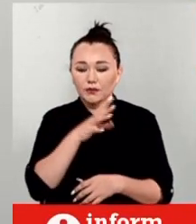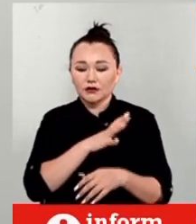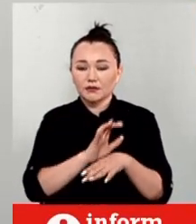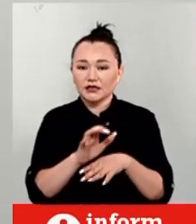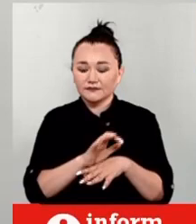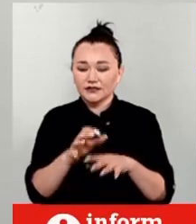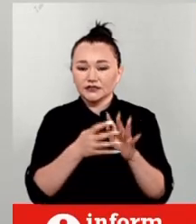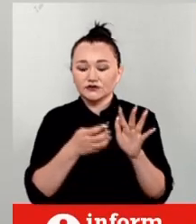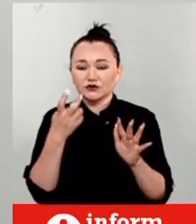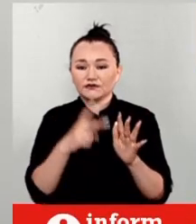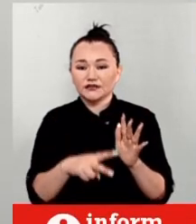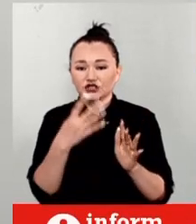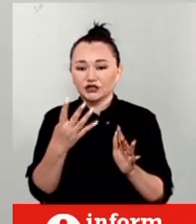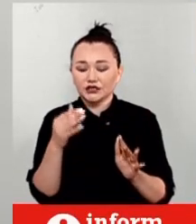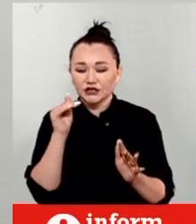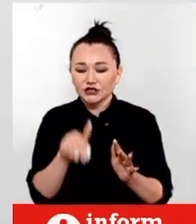произведено